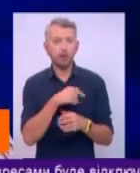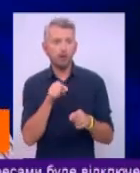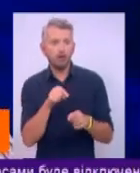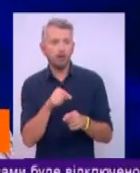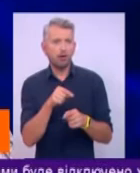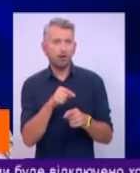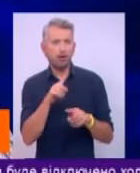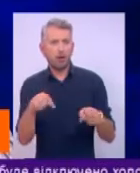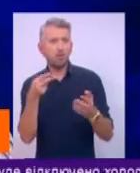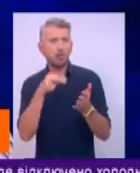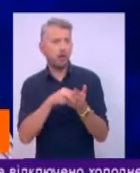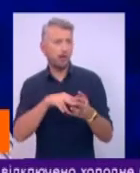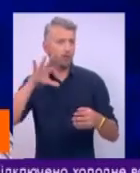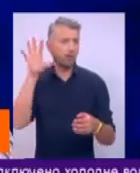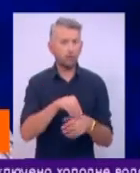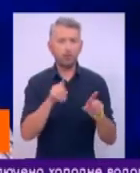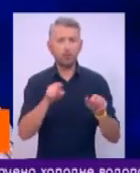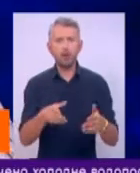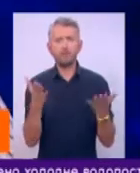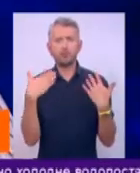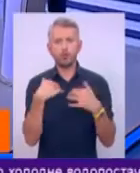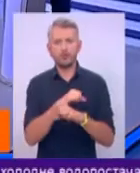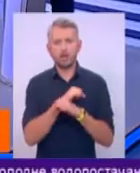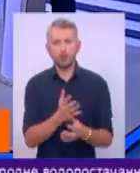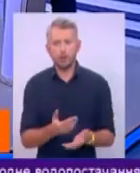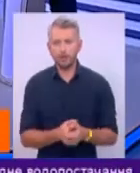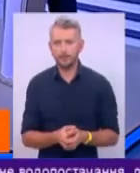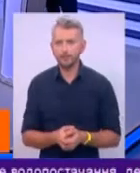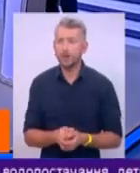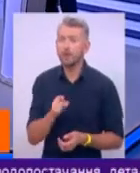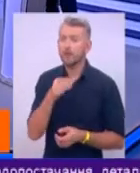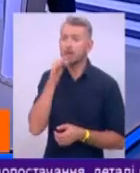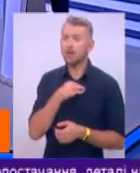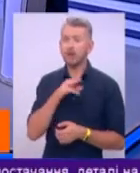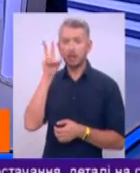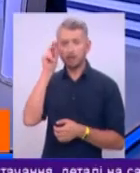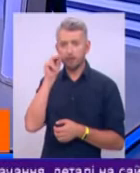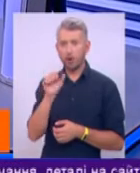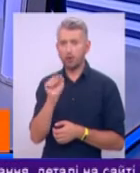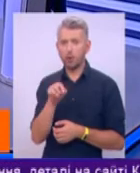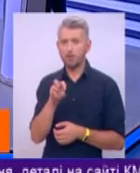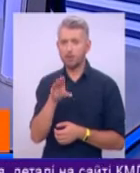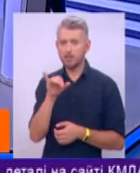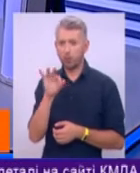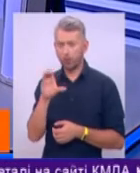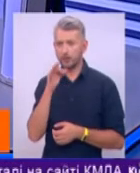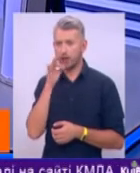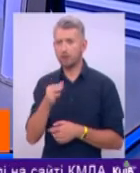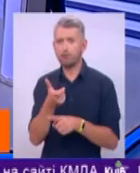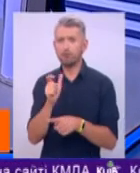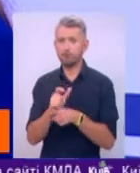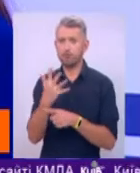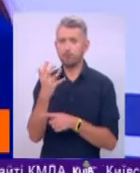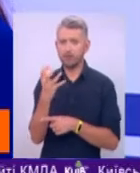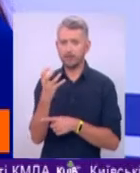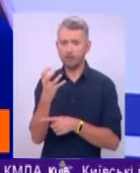тільки не розуміємо, аж до відпочинку в санаторії. Але якщо, дивіться, от ви назвали цифру, Анатолій Матіос сказав, що це більше 500,